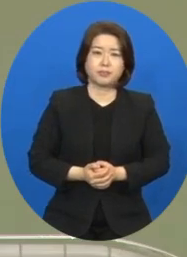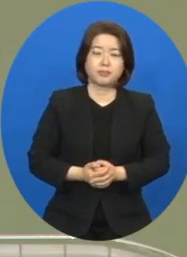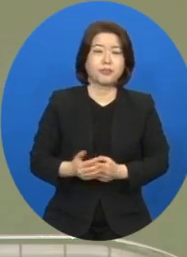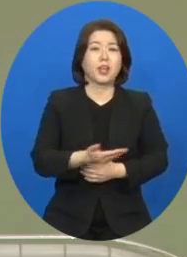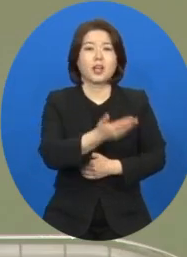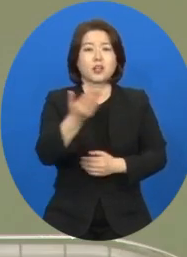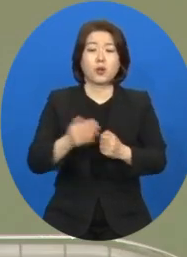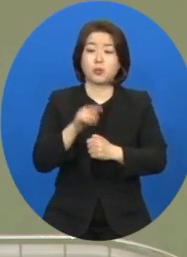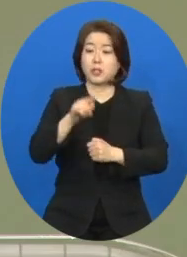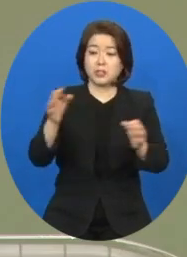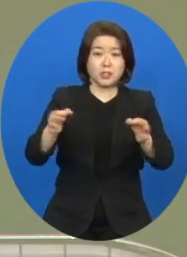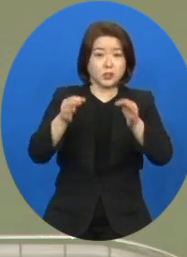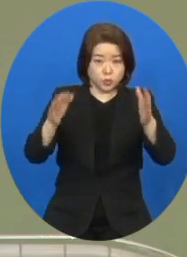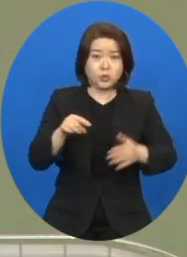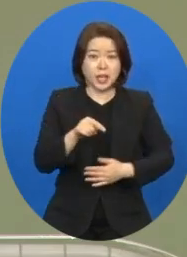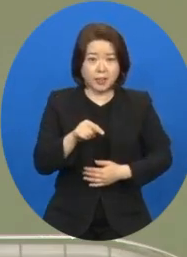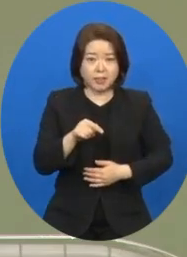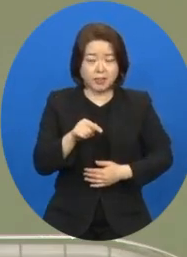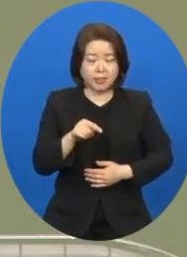여러분 그 순간에